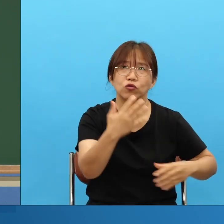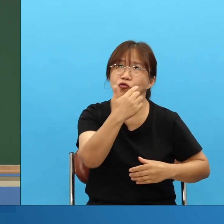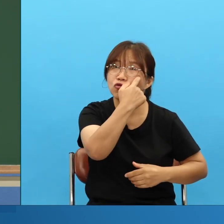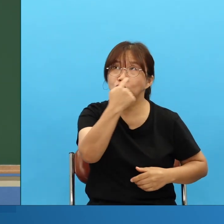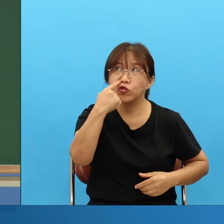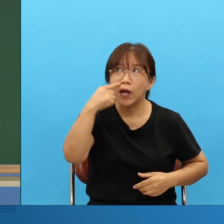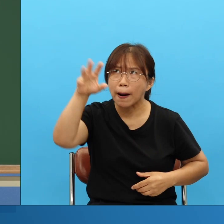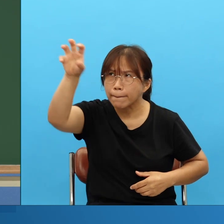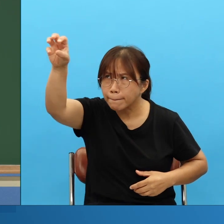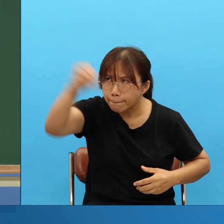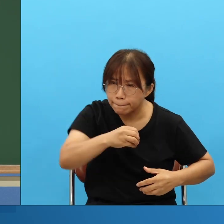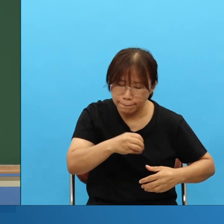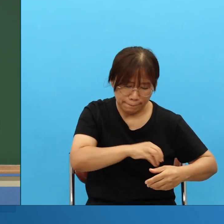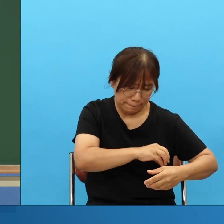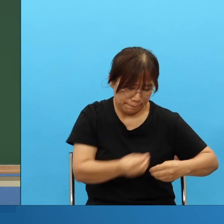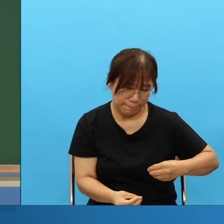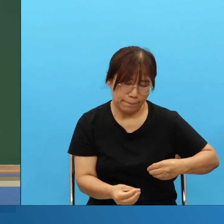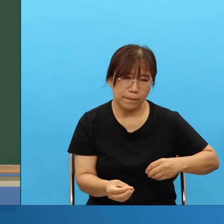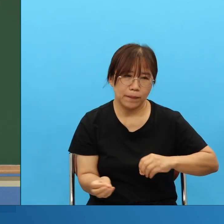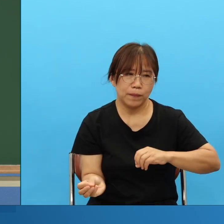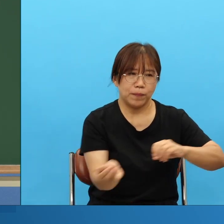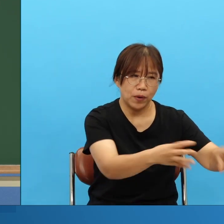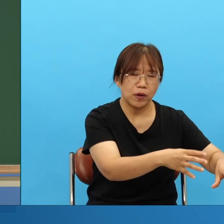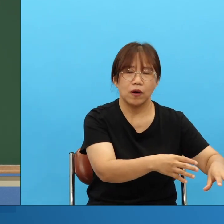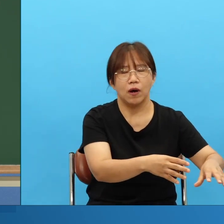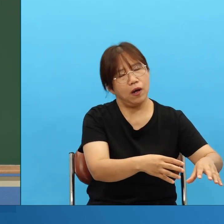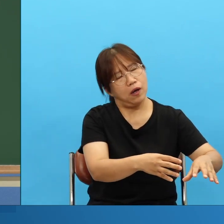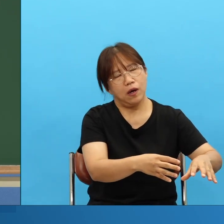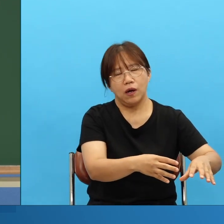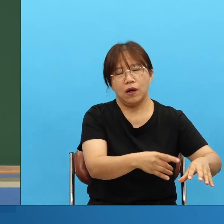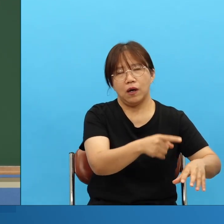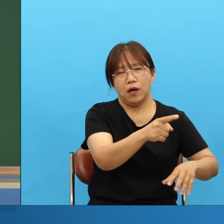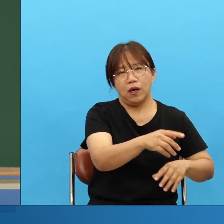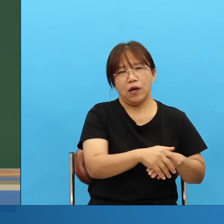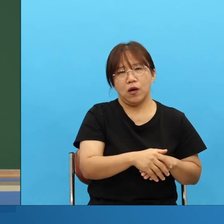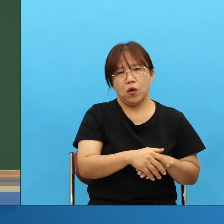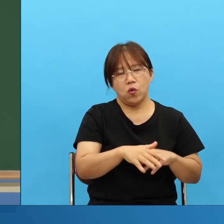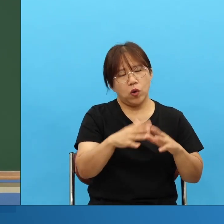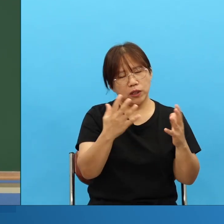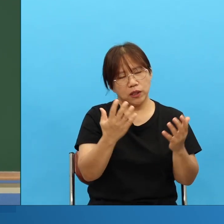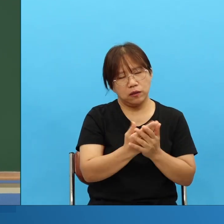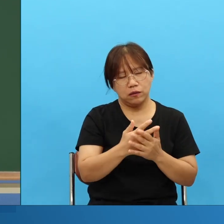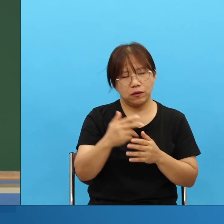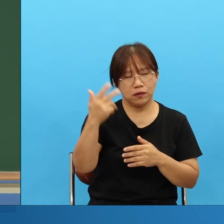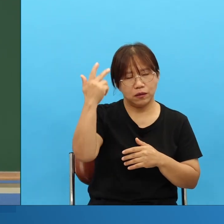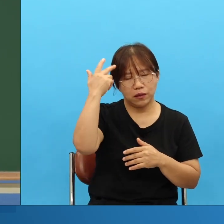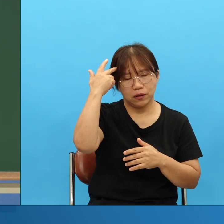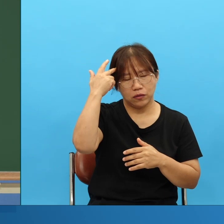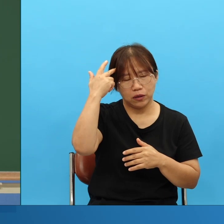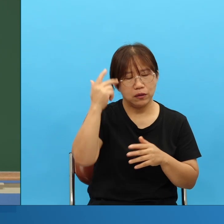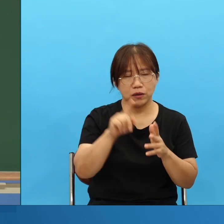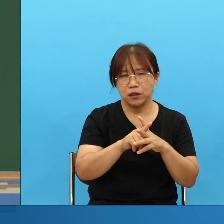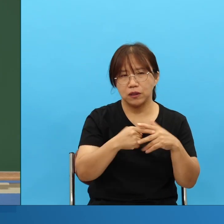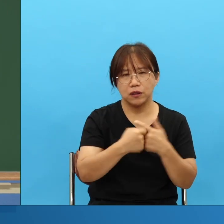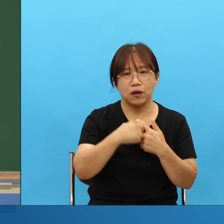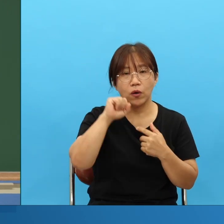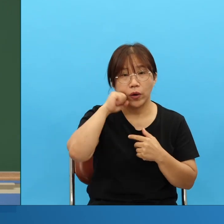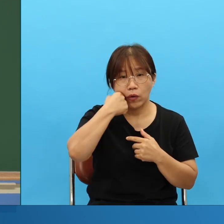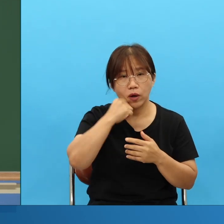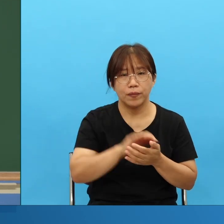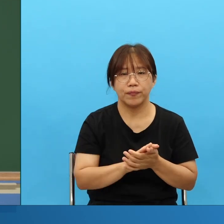가방에 넣어서 버려야 돼. 이런 환상들은 일반 조현병에서는 이해가 안 돼요. 의사 선생님들이,